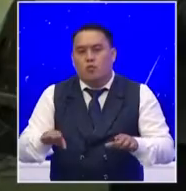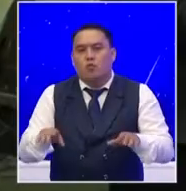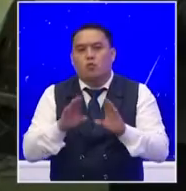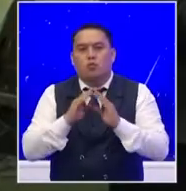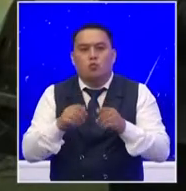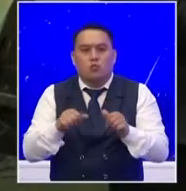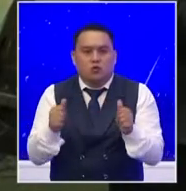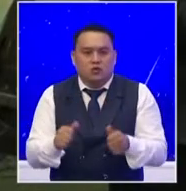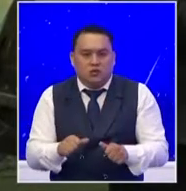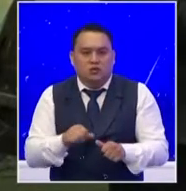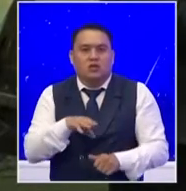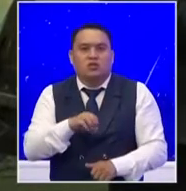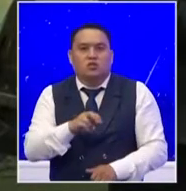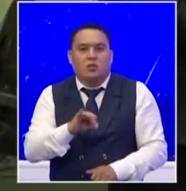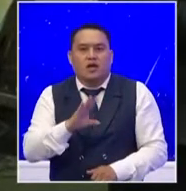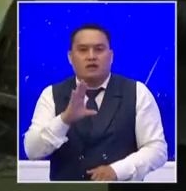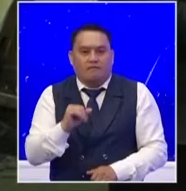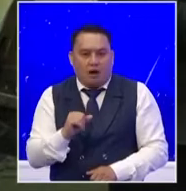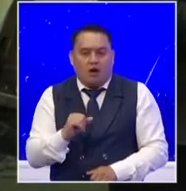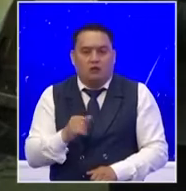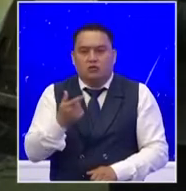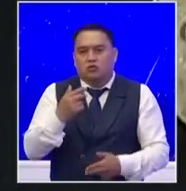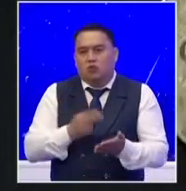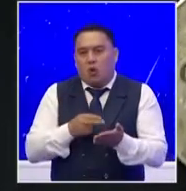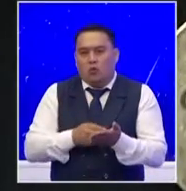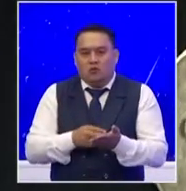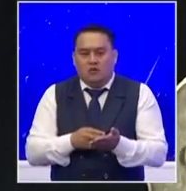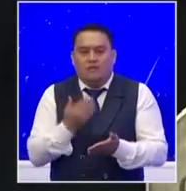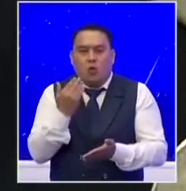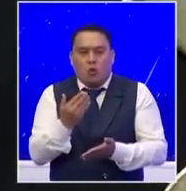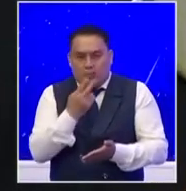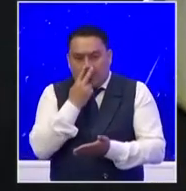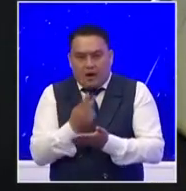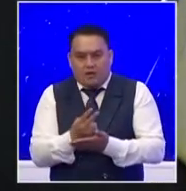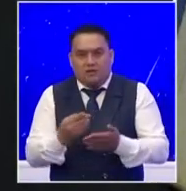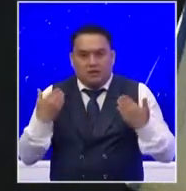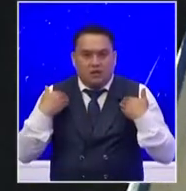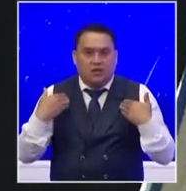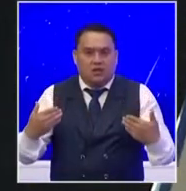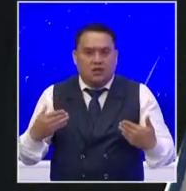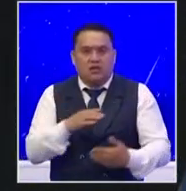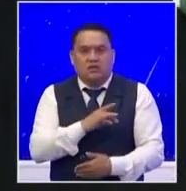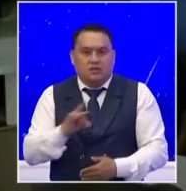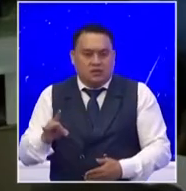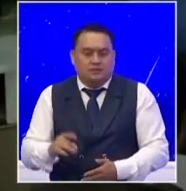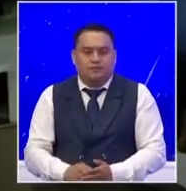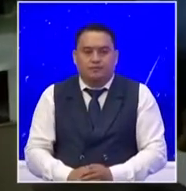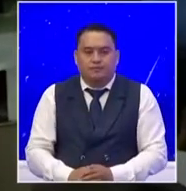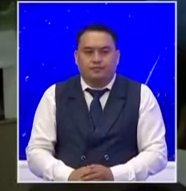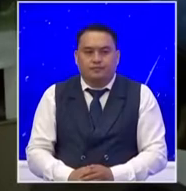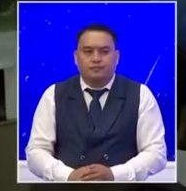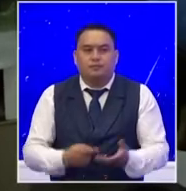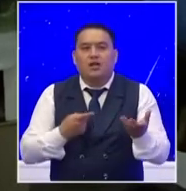музее имени Мухамеджана Тынышпаева как немой свидетель военных баталий, повествующий о героизме советского народа.